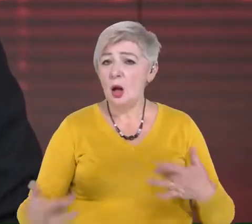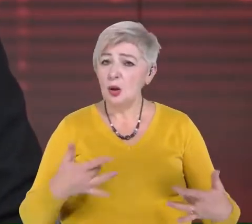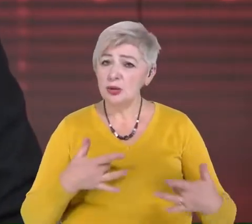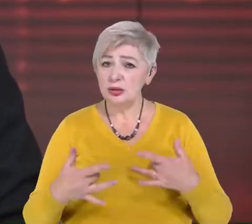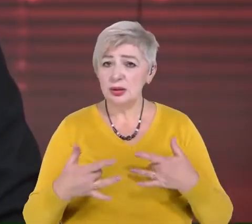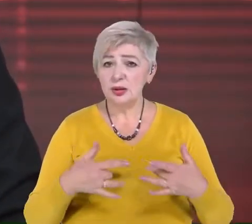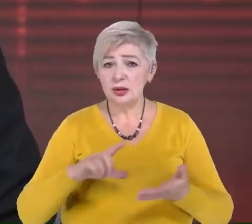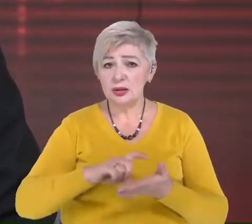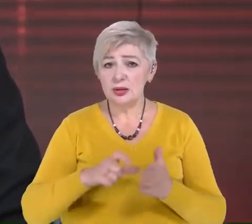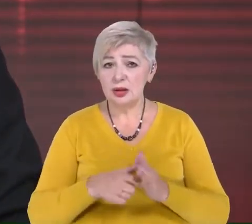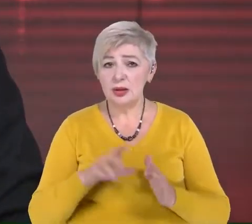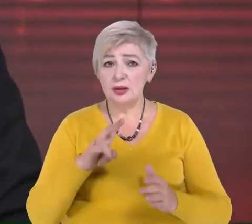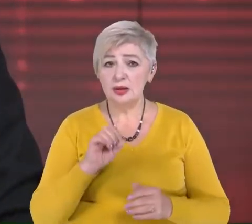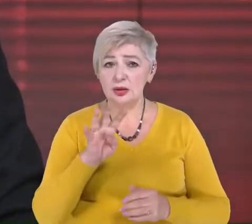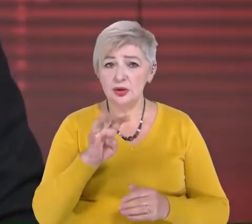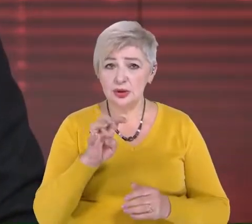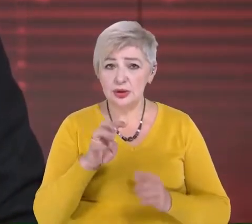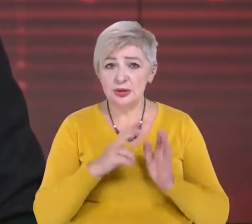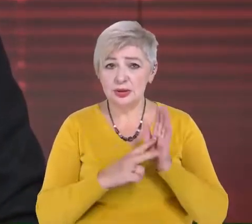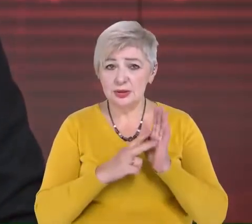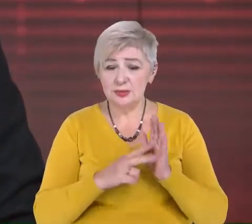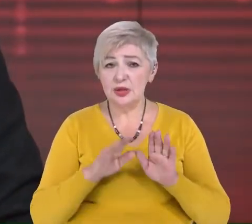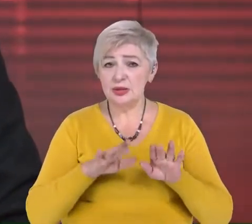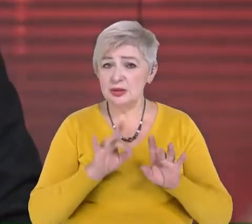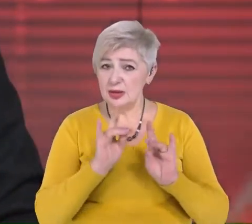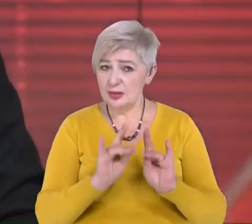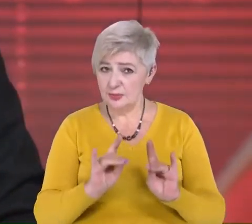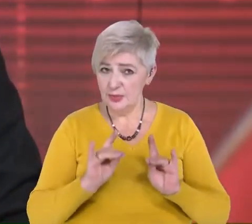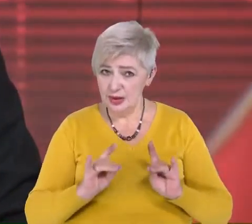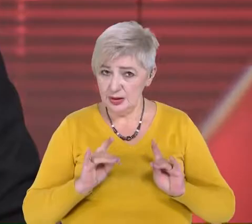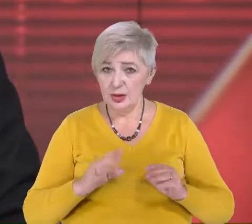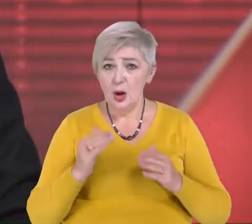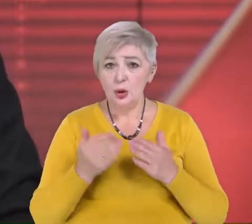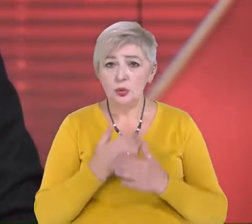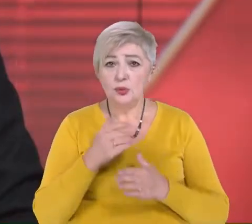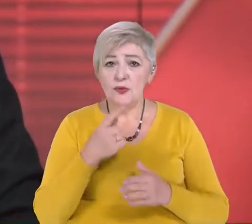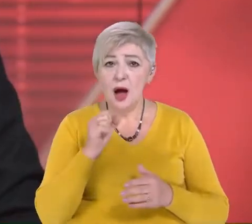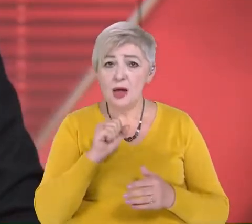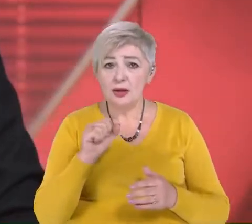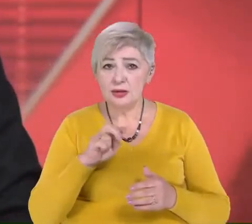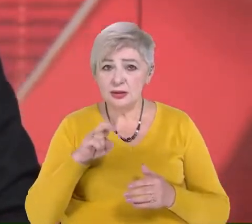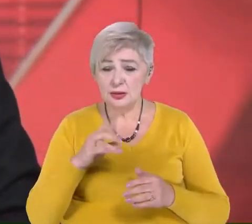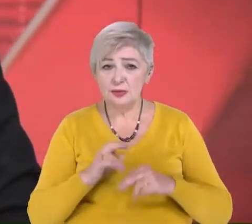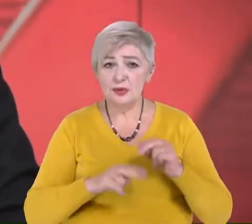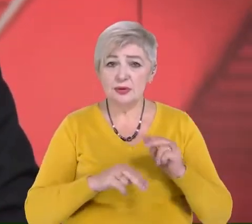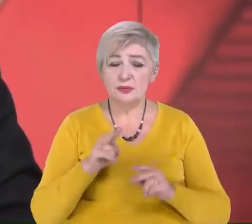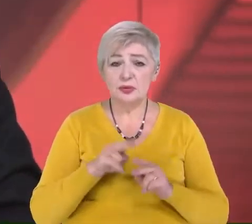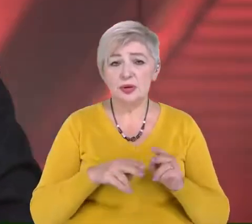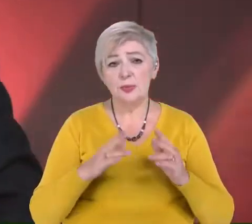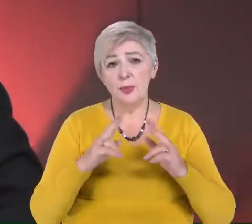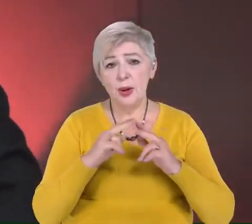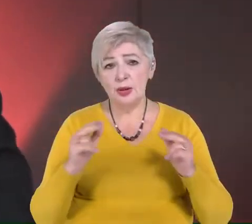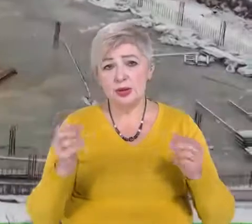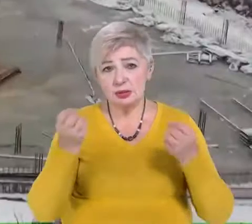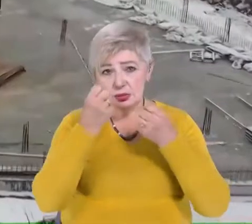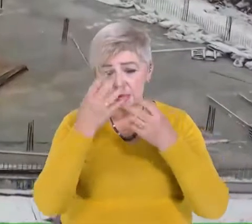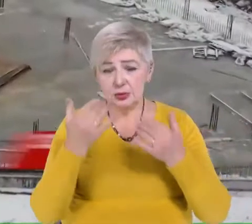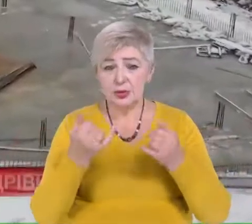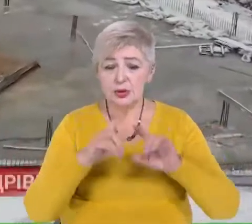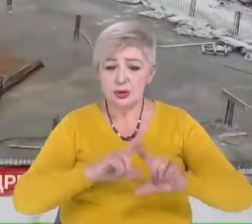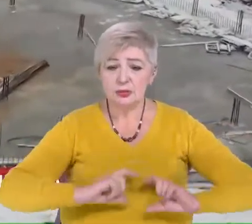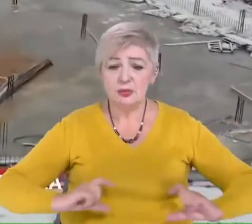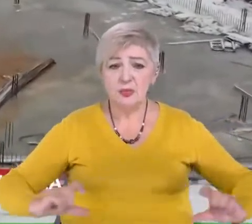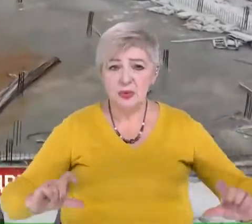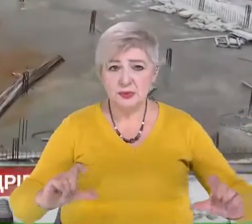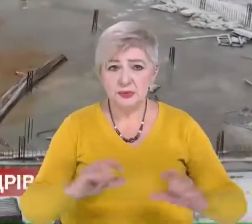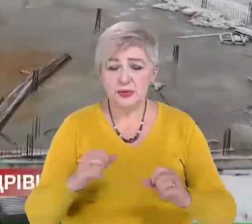Концертна зала на 470 місць. У Новоолександрівці зводять палац культури. Зараз закладають фундамент